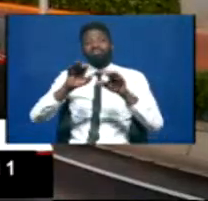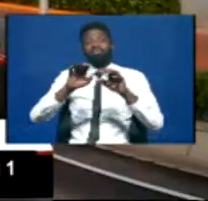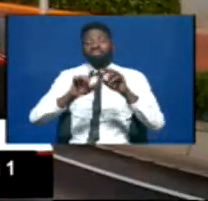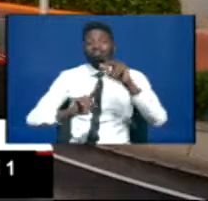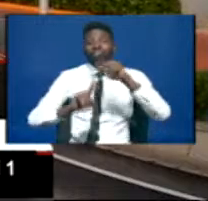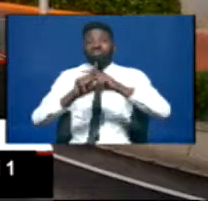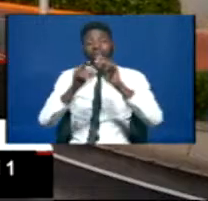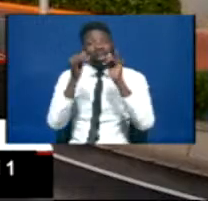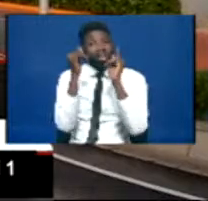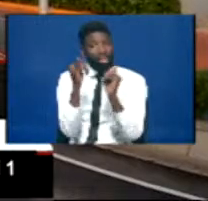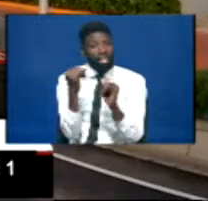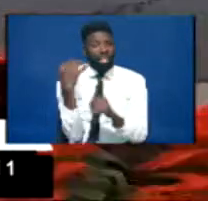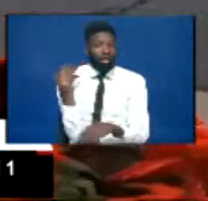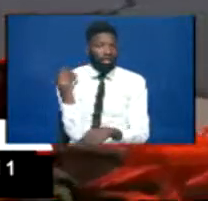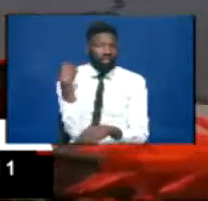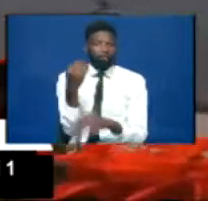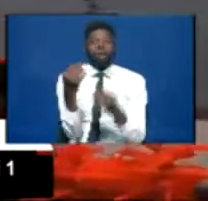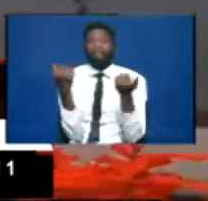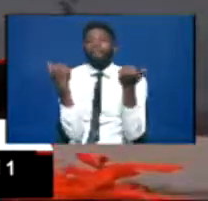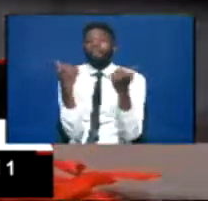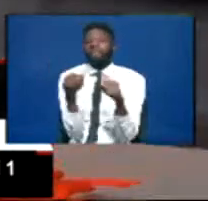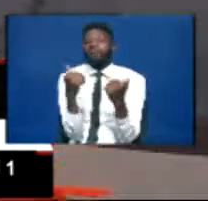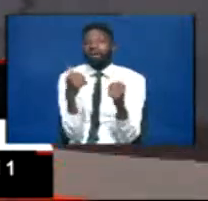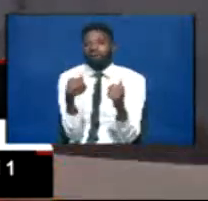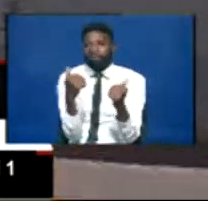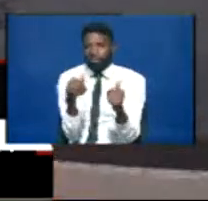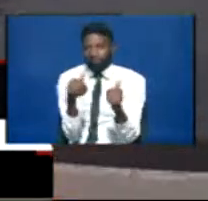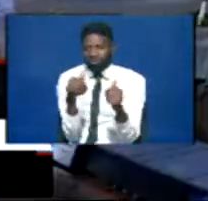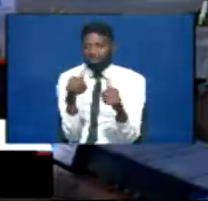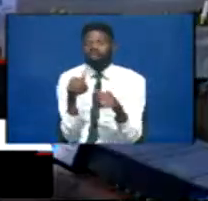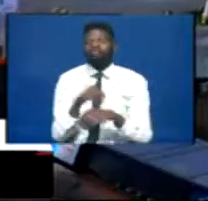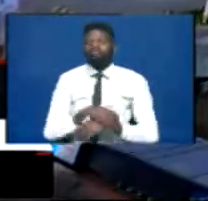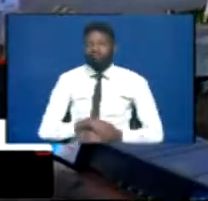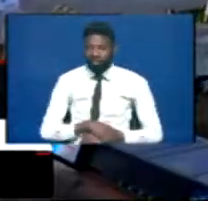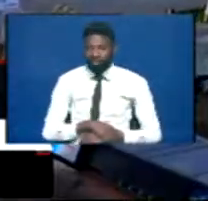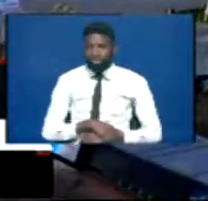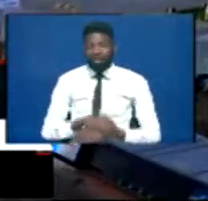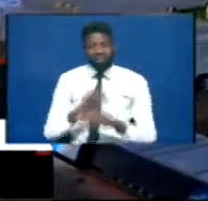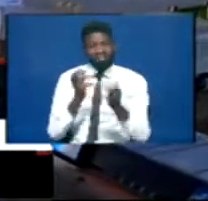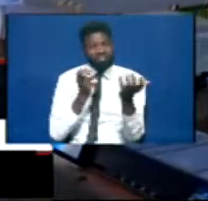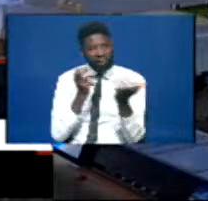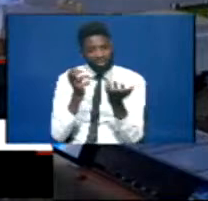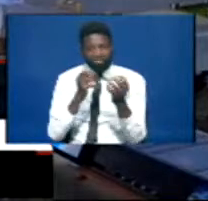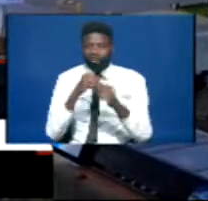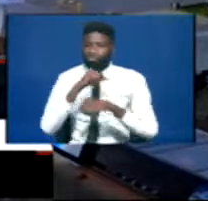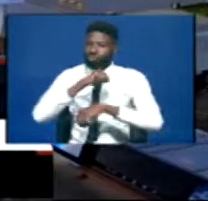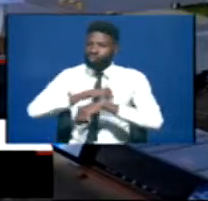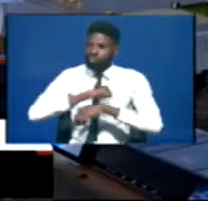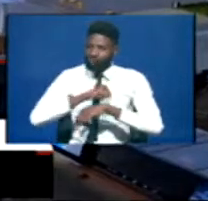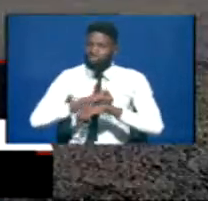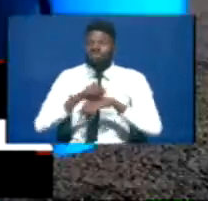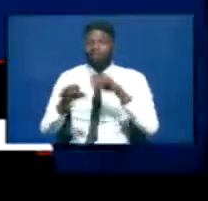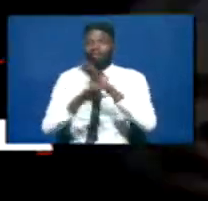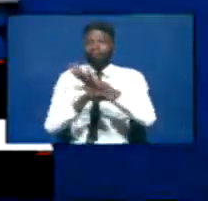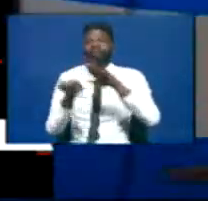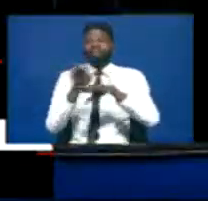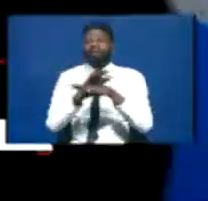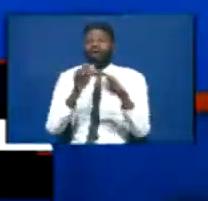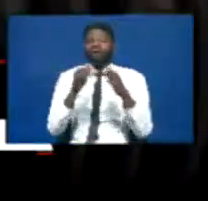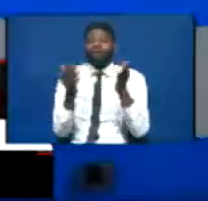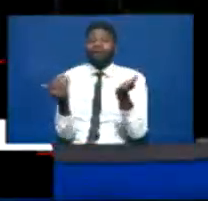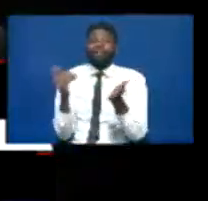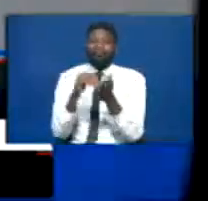za hivi majuzi tangu ugonjwa huo ulipozuka tena jijini humo. Biashara na shule jijini humo zimefunguliwa tena, huku